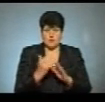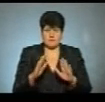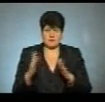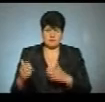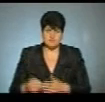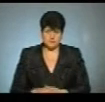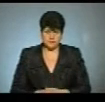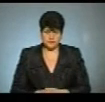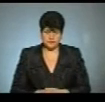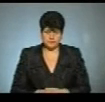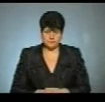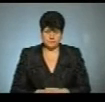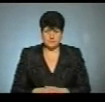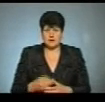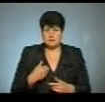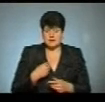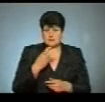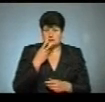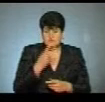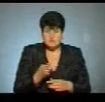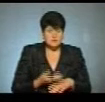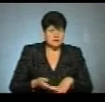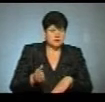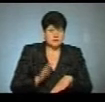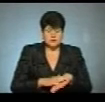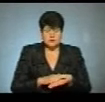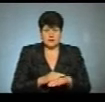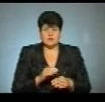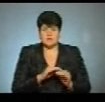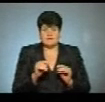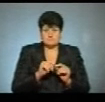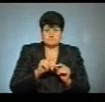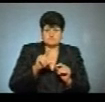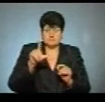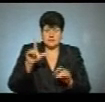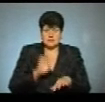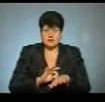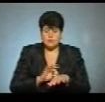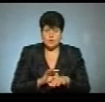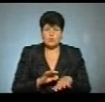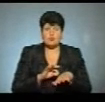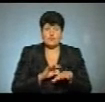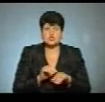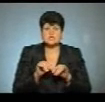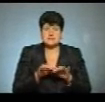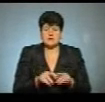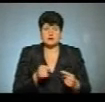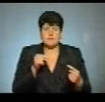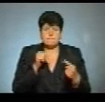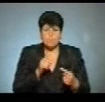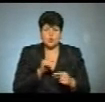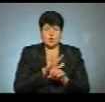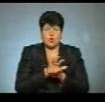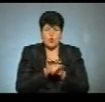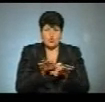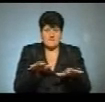коронавірусу. Ми, зважаючи на критичний ріст захворюваності, вводячи певні заходи протидії поширенню епідемії